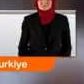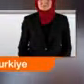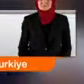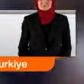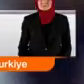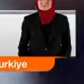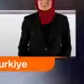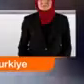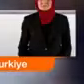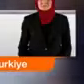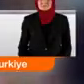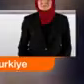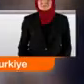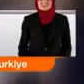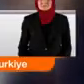mı